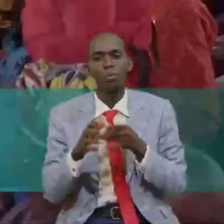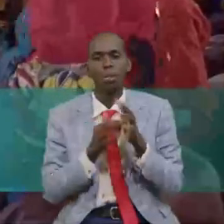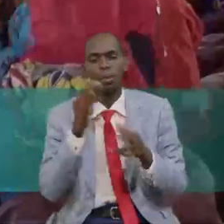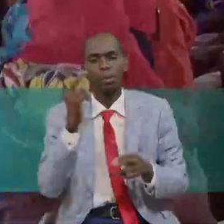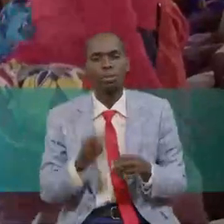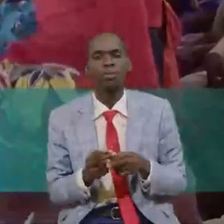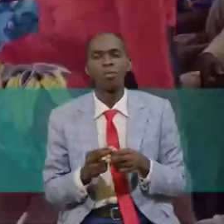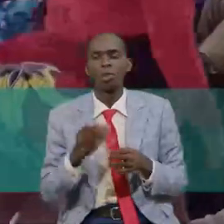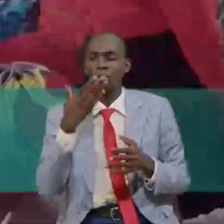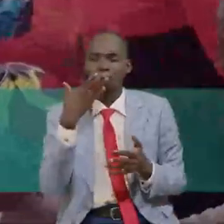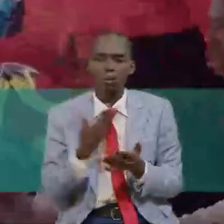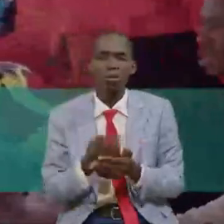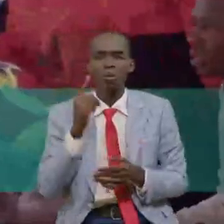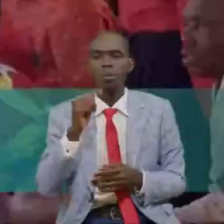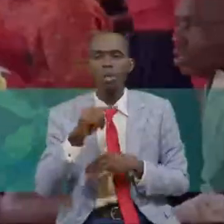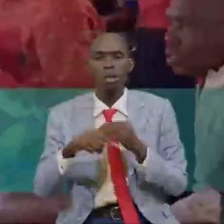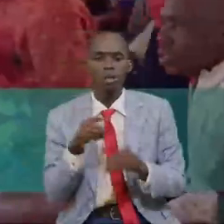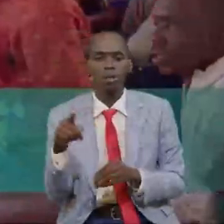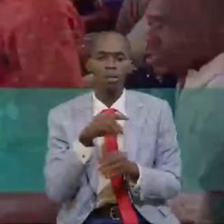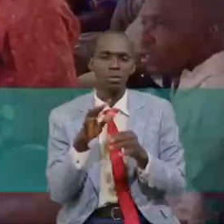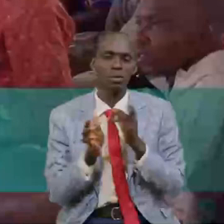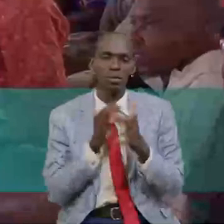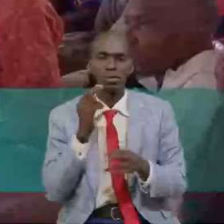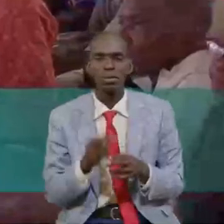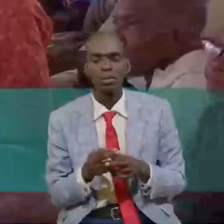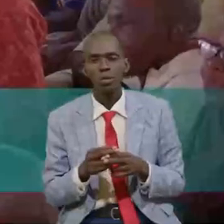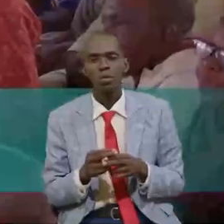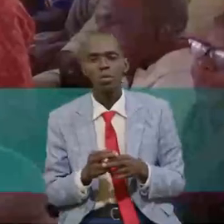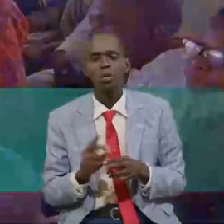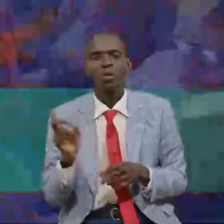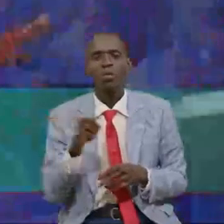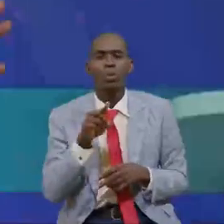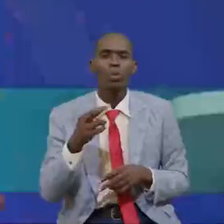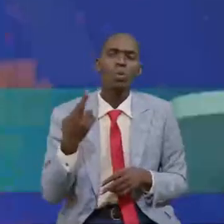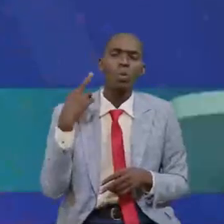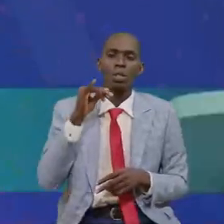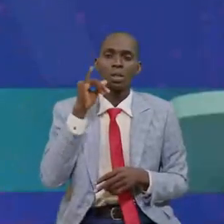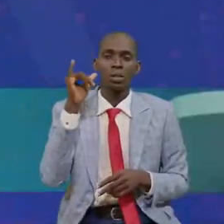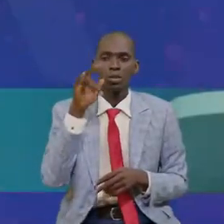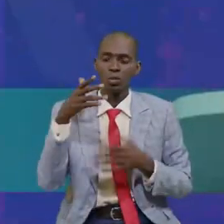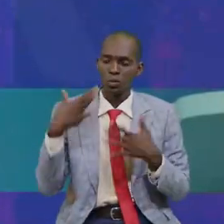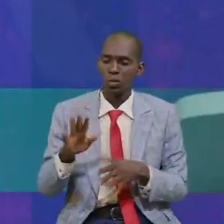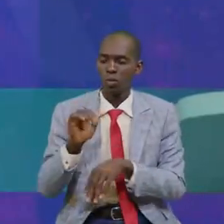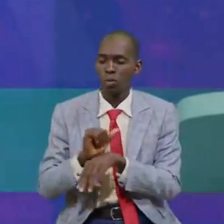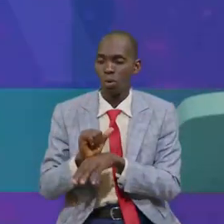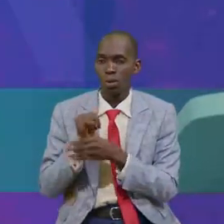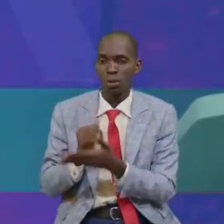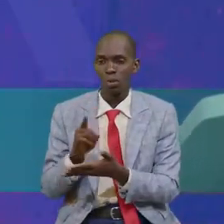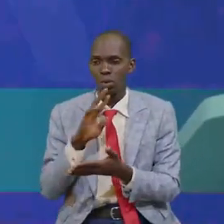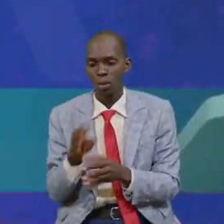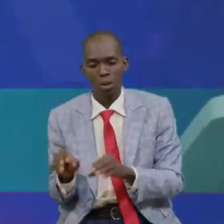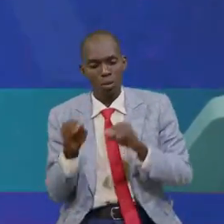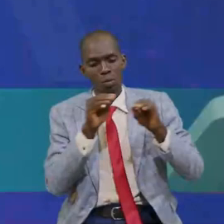histoires. De bons témoignages. Là où tu étais hier, tu as fini l'œuvre là-bas. Et tu es